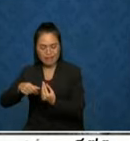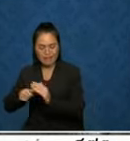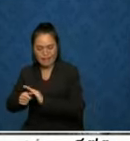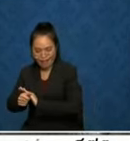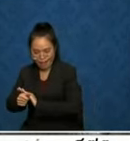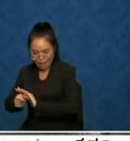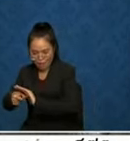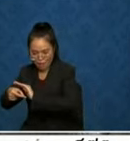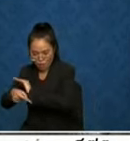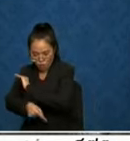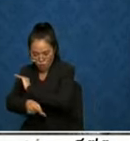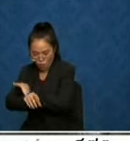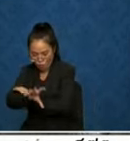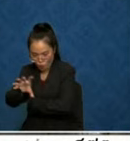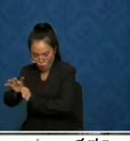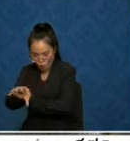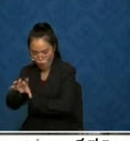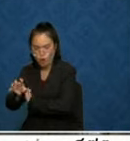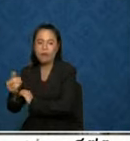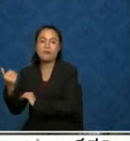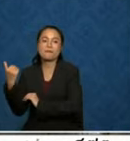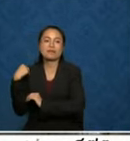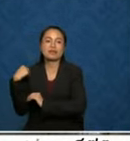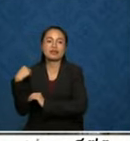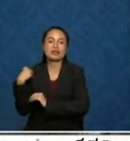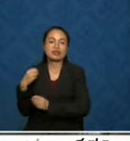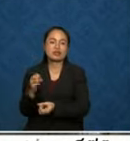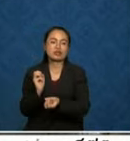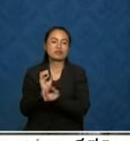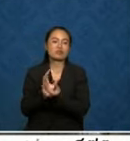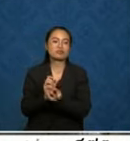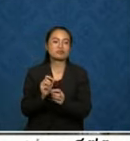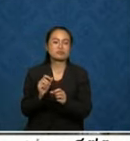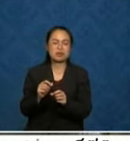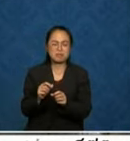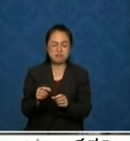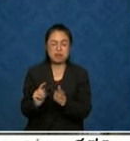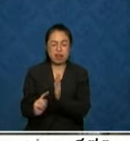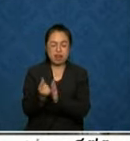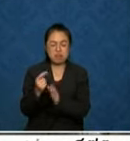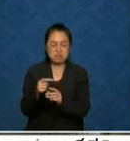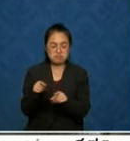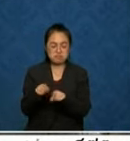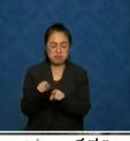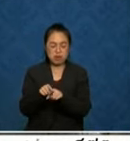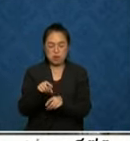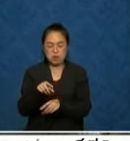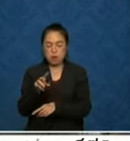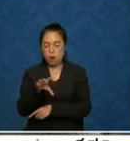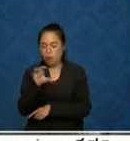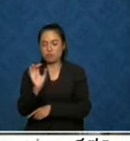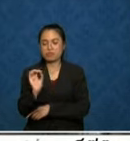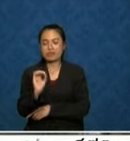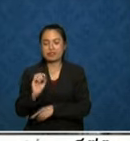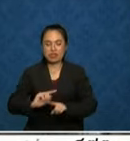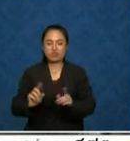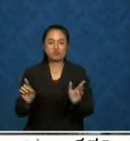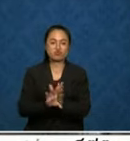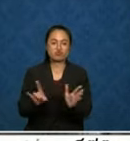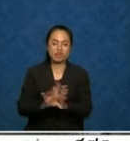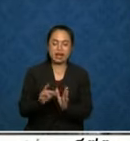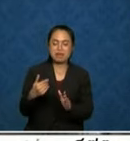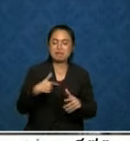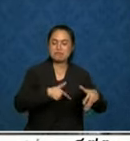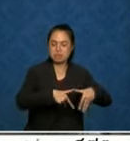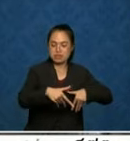ำให้โครงสร้างของทางธุรกิจเหมือนจะโปร่งใสอย่างที่ทุกท่านเห็นตามข่าวครับสุดท้ายก็มีผู้เสียหาย